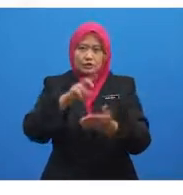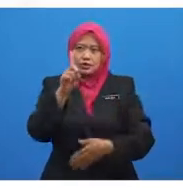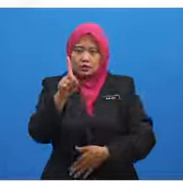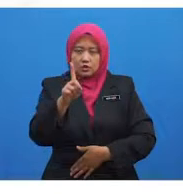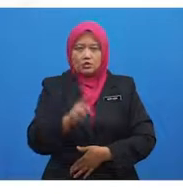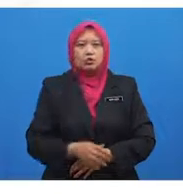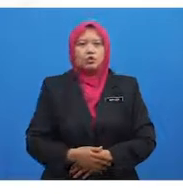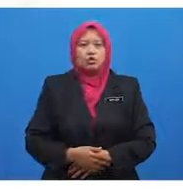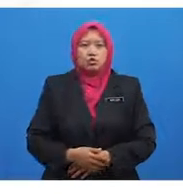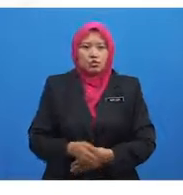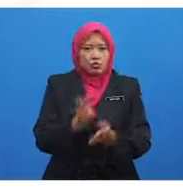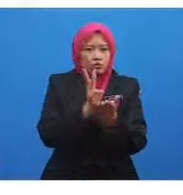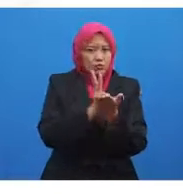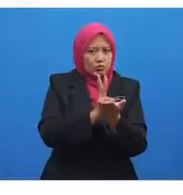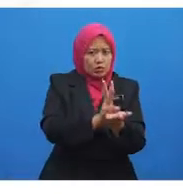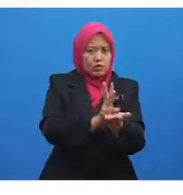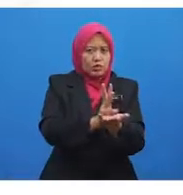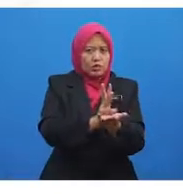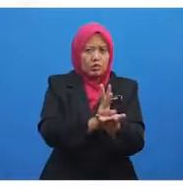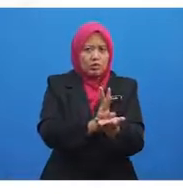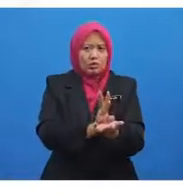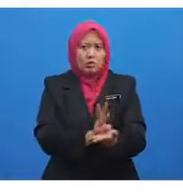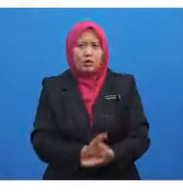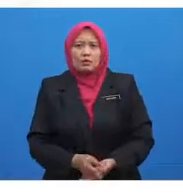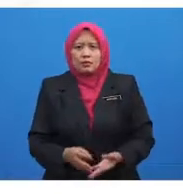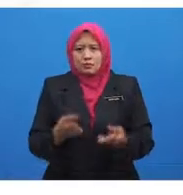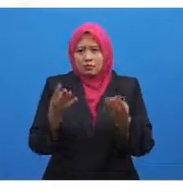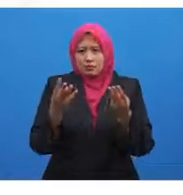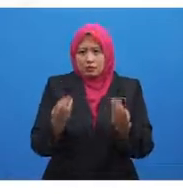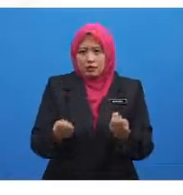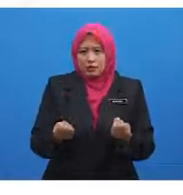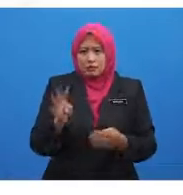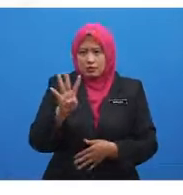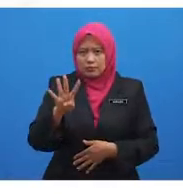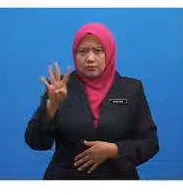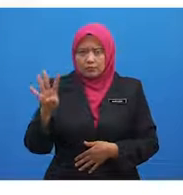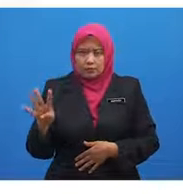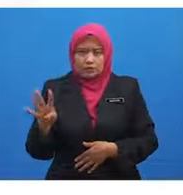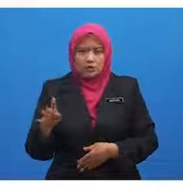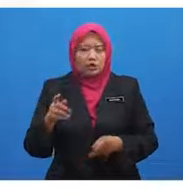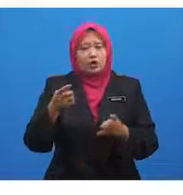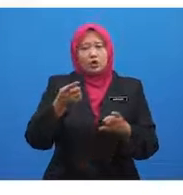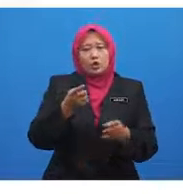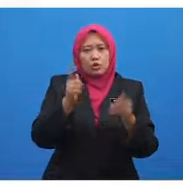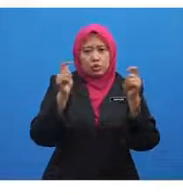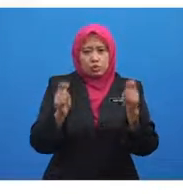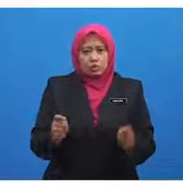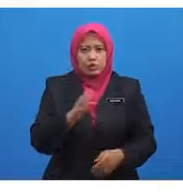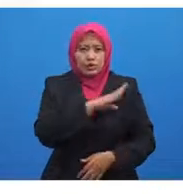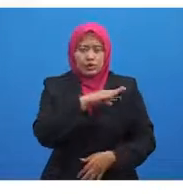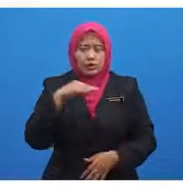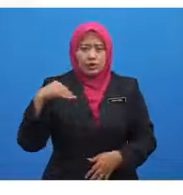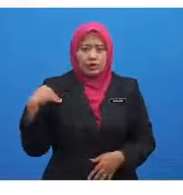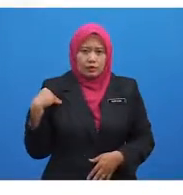apabila pawang mengerahkan 44 tukang dan utas bekerja siang dan malam